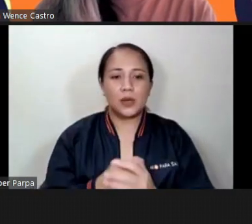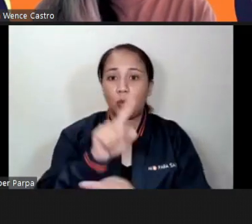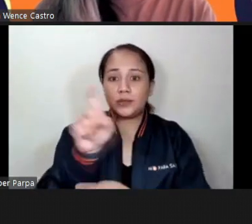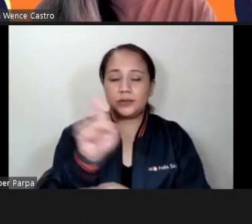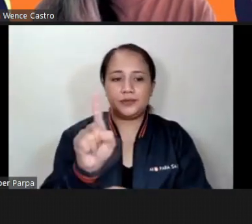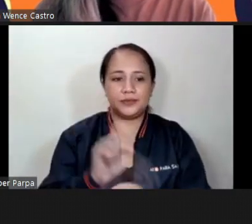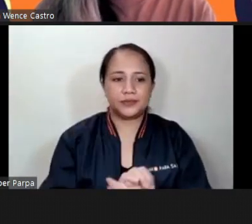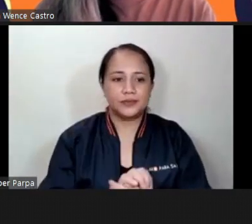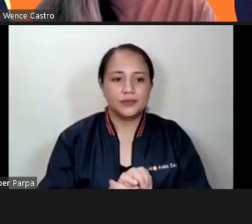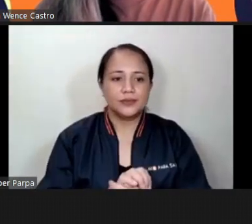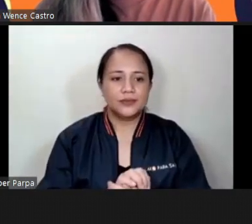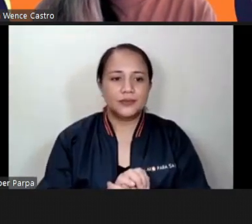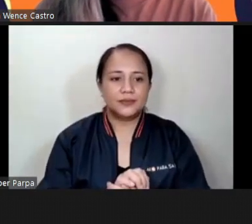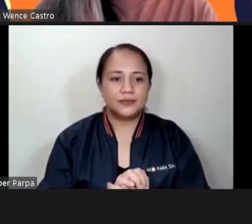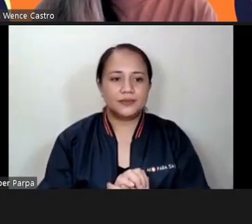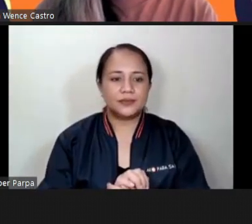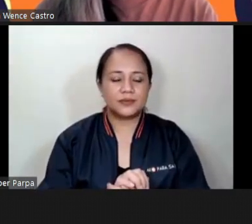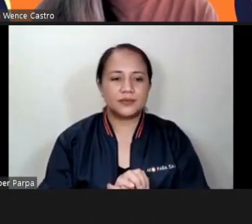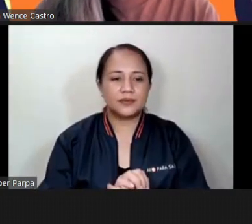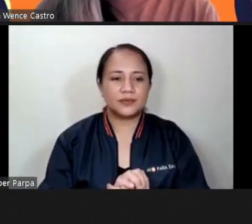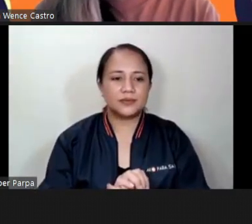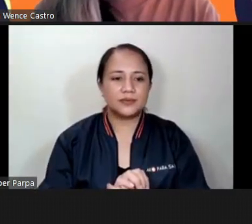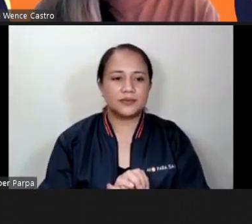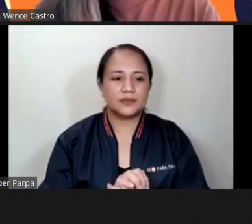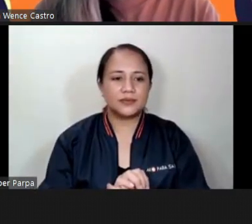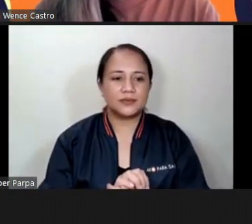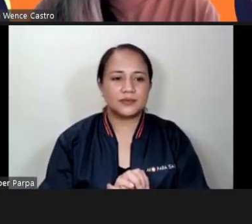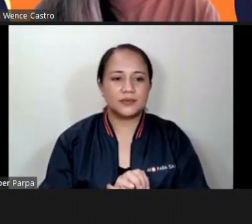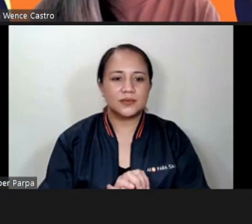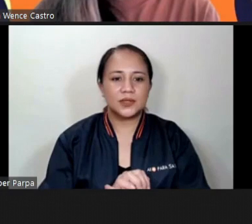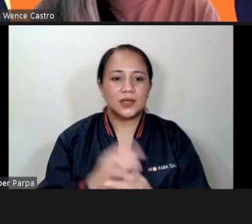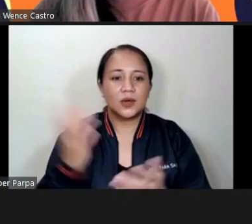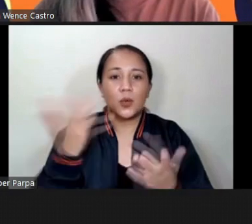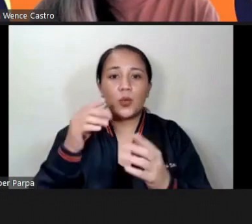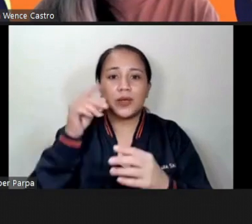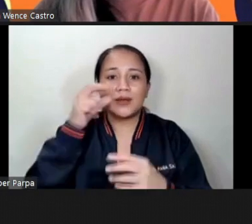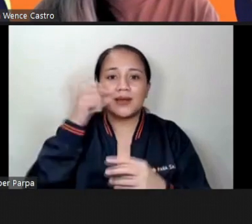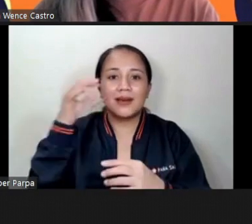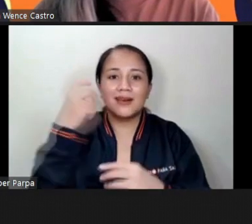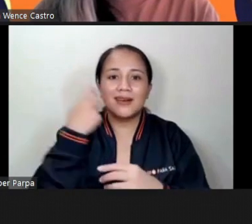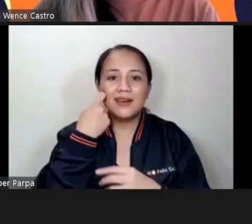is, nasa na yung tumawid na pusa?